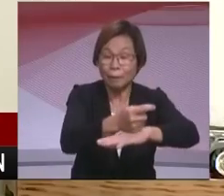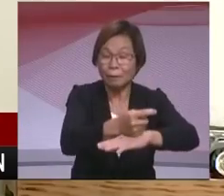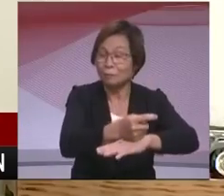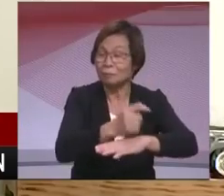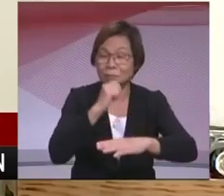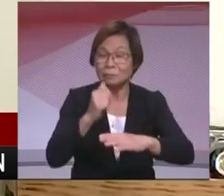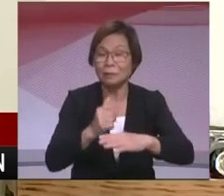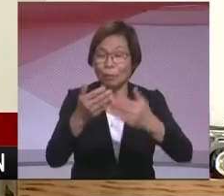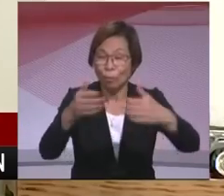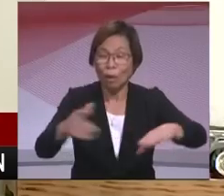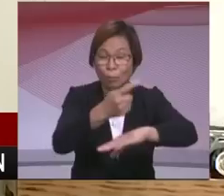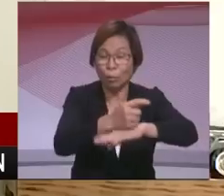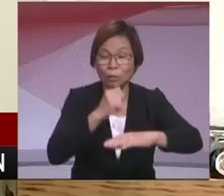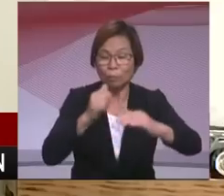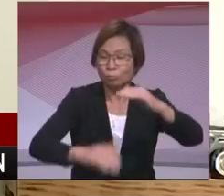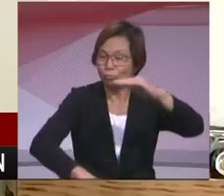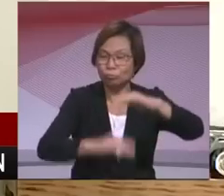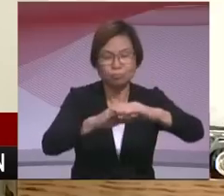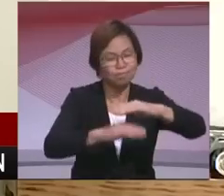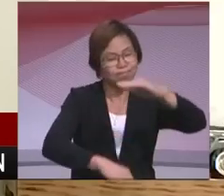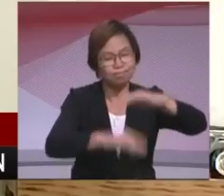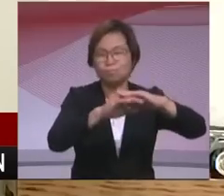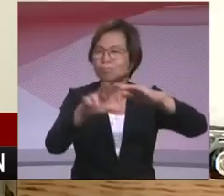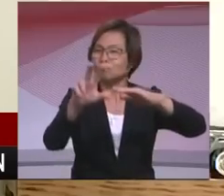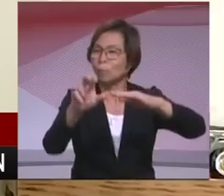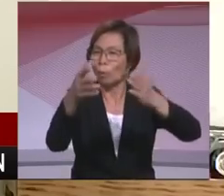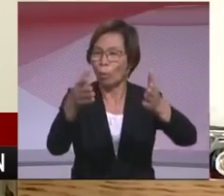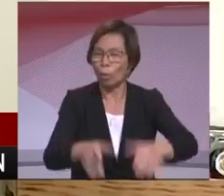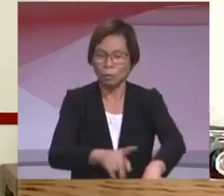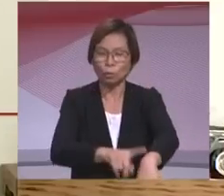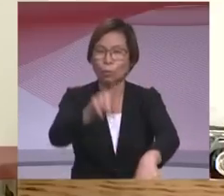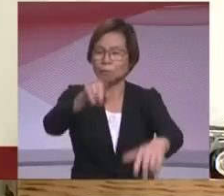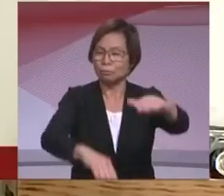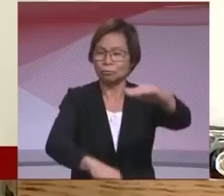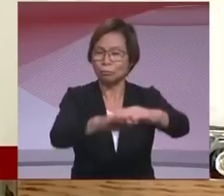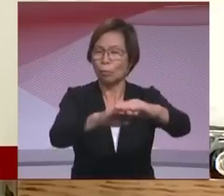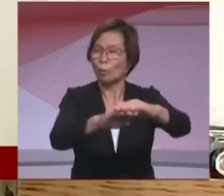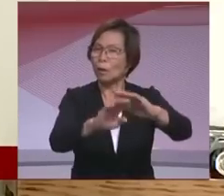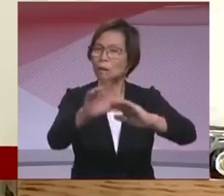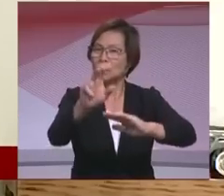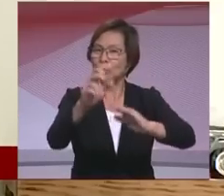tidak melebihi 30 orang pada satu-satu masa.